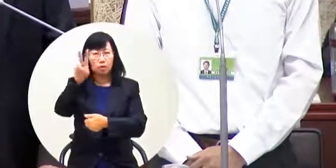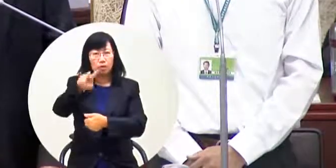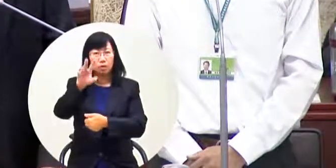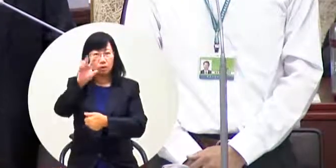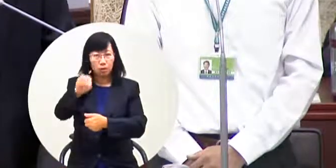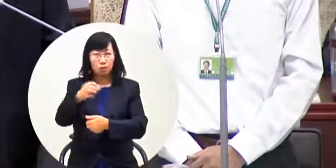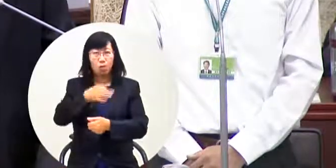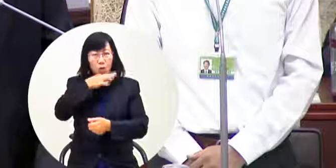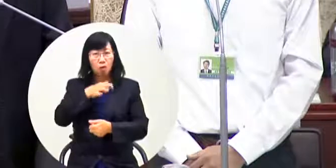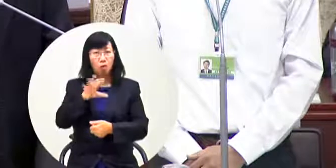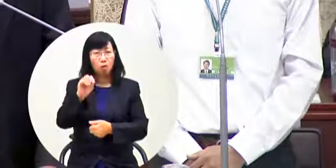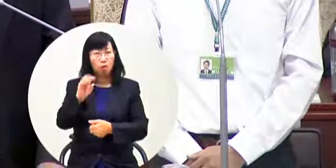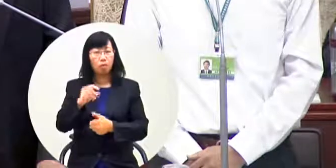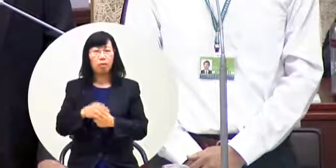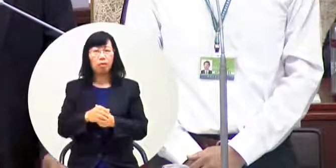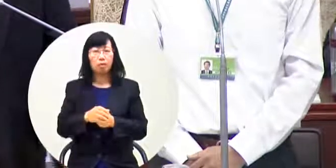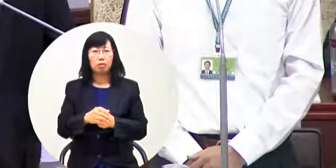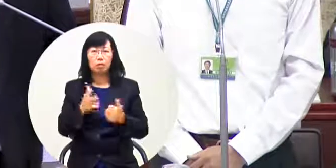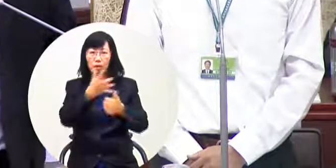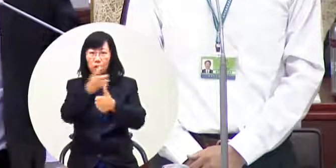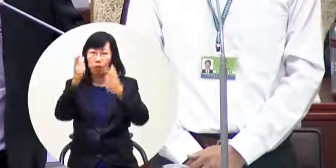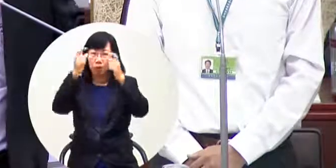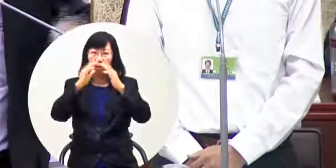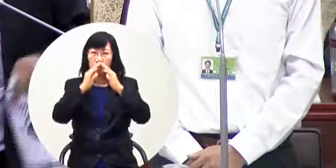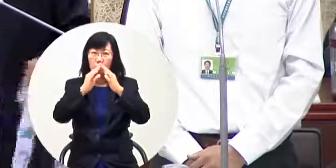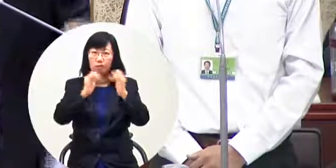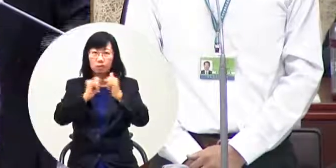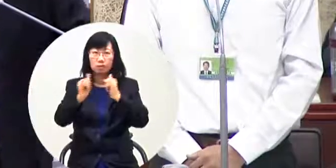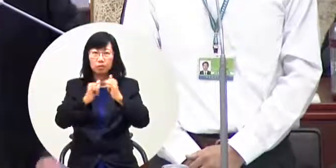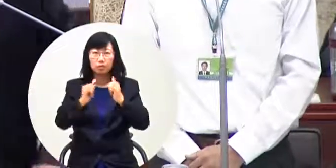停车位这样的不足，有没有更具体一点？